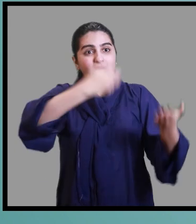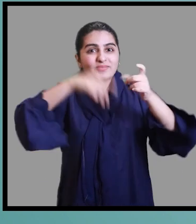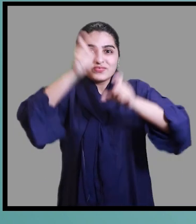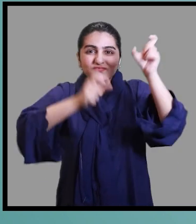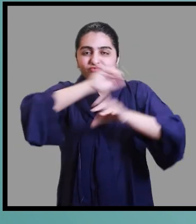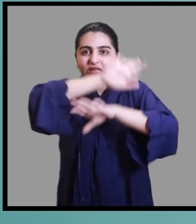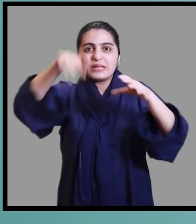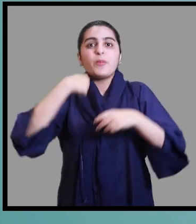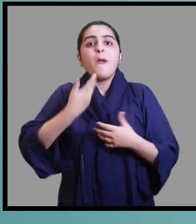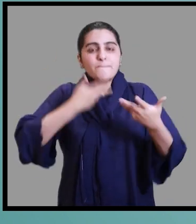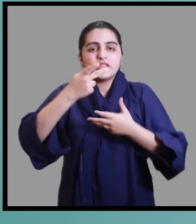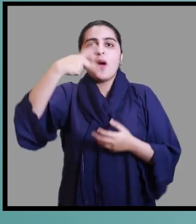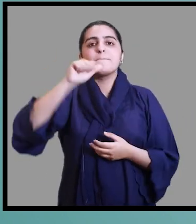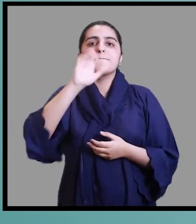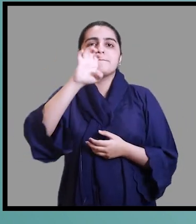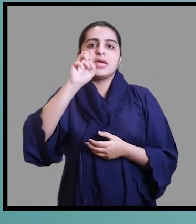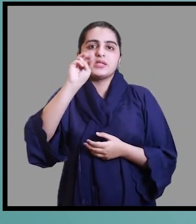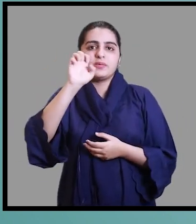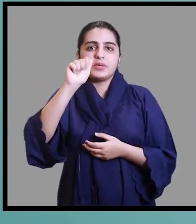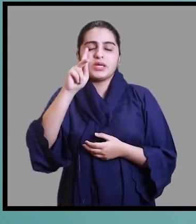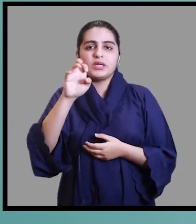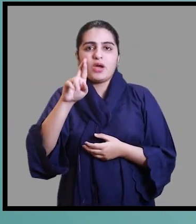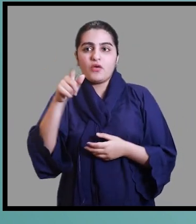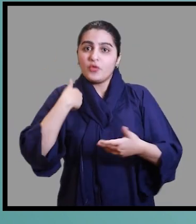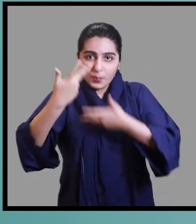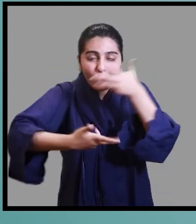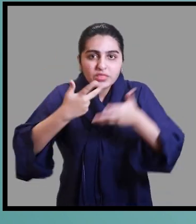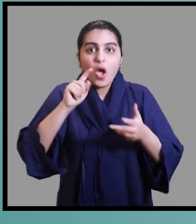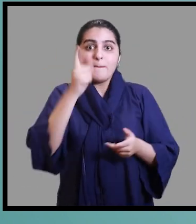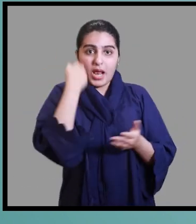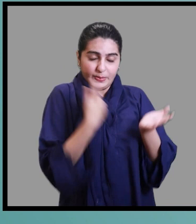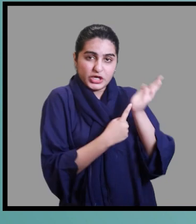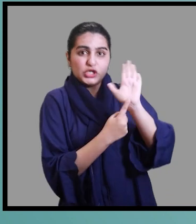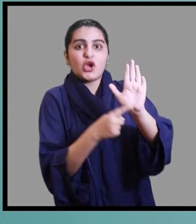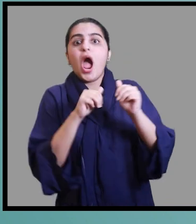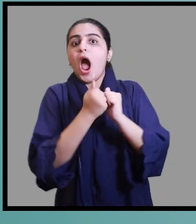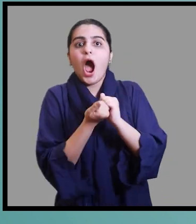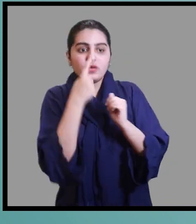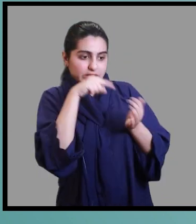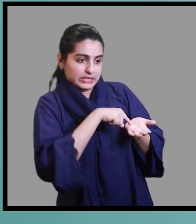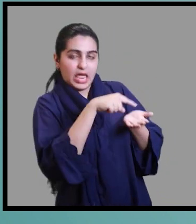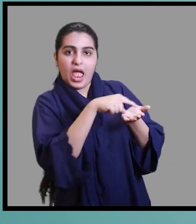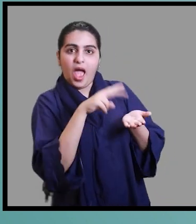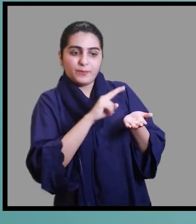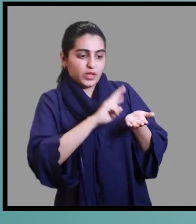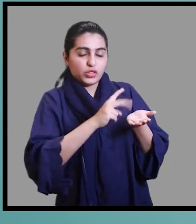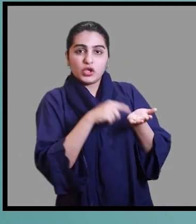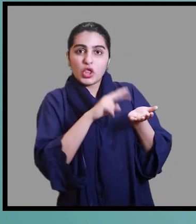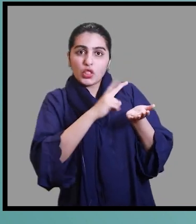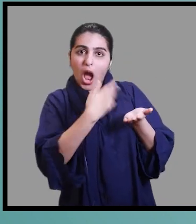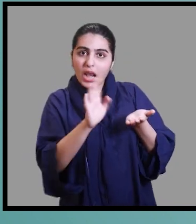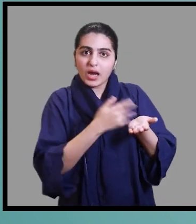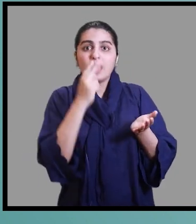आज नाज़रीन, मैं आप लोगों को पेसमेकर के बारे में कुछ मालूमात फराहम करना चाहता हूँ। पहले मैं आपकी उसकी शक्ल दिखा दूँ। ये होता है पेसमेकर, इसके